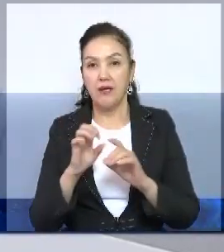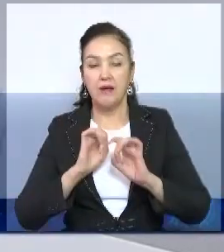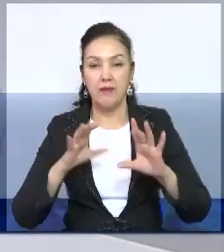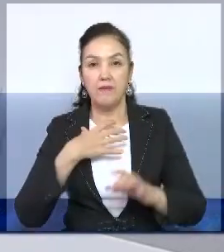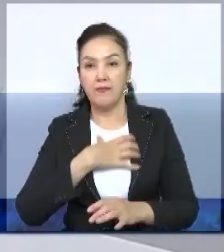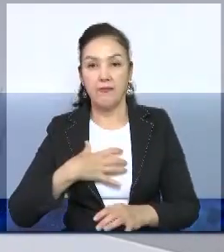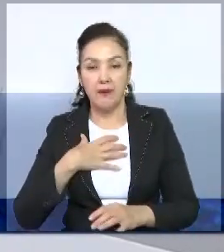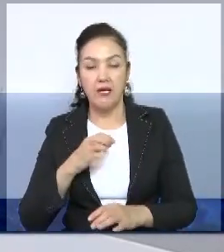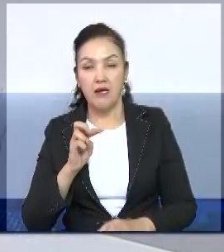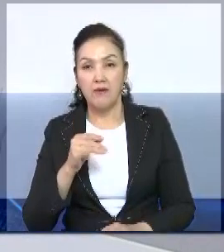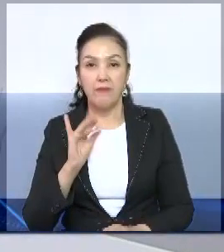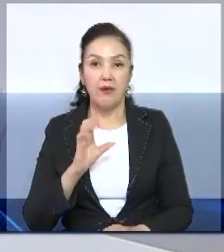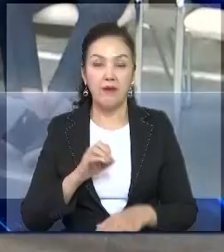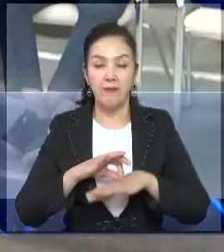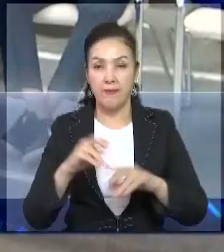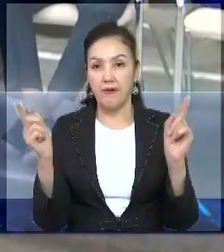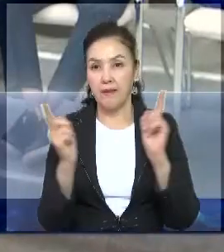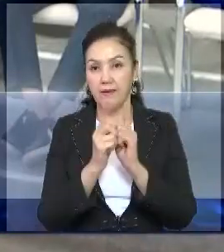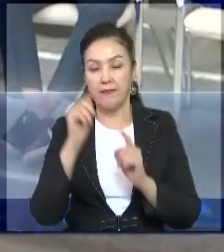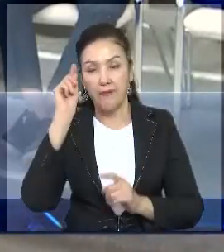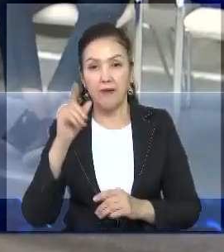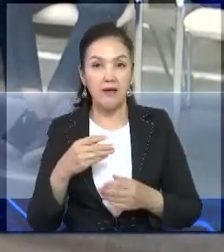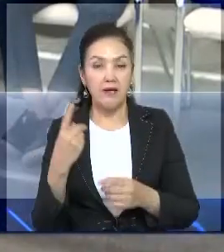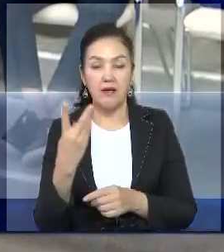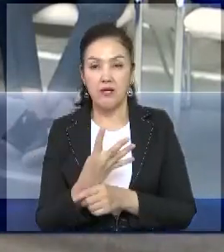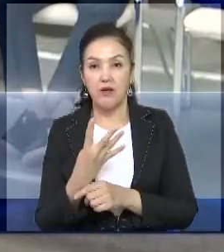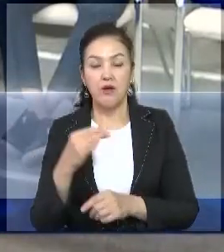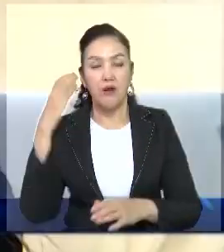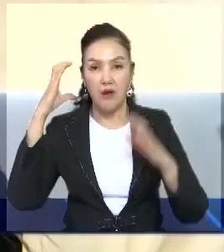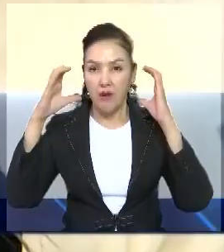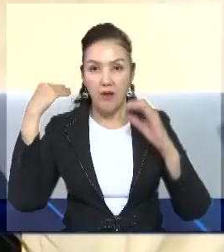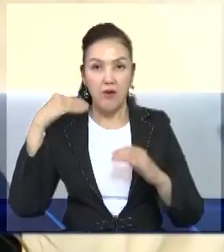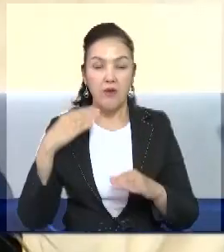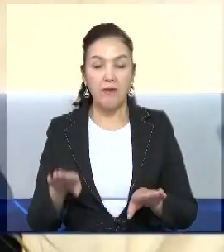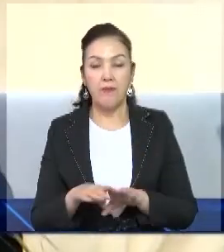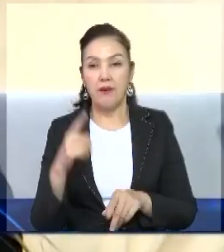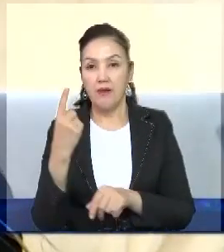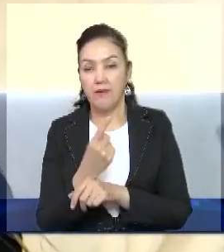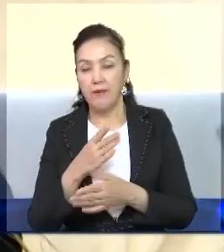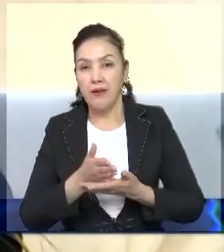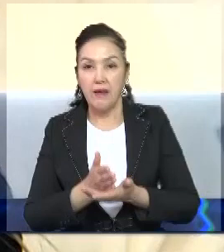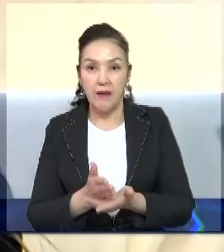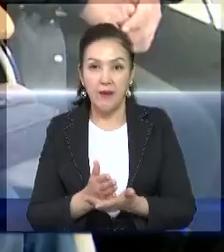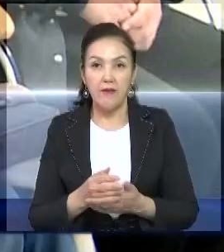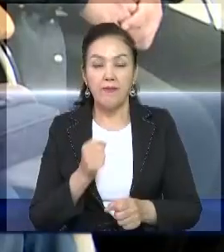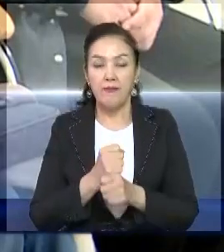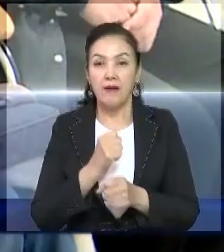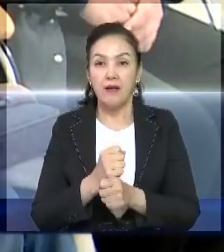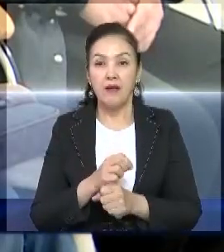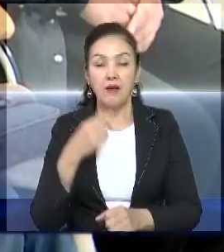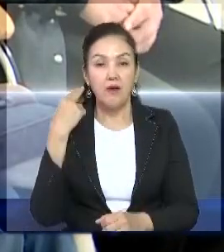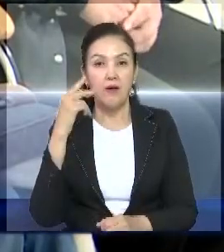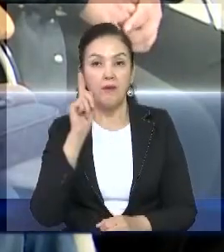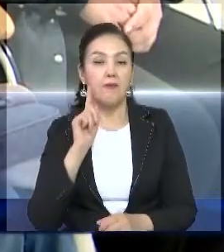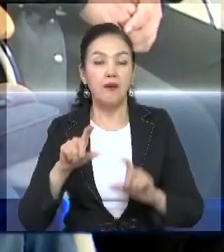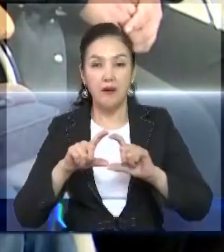важных аспектов Лязат Шыңғыспаева провела встречу со студентами сразу 4 актюбинских вузов. К слову, одним из ключевых направлений является реализация проекта «Комфортная